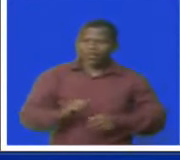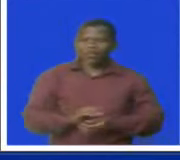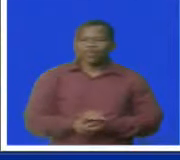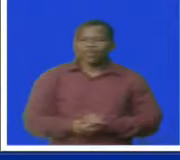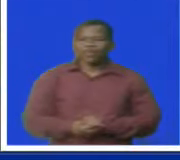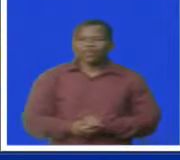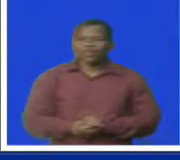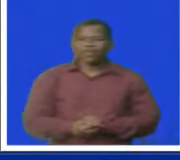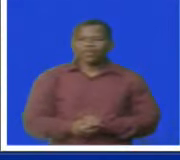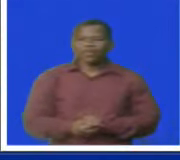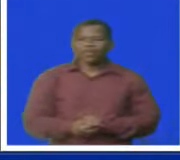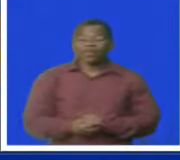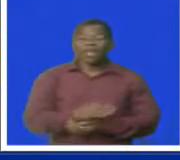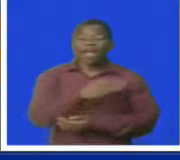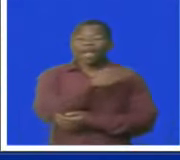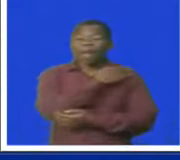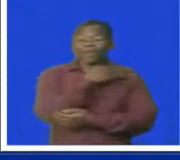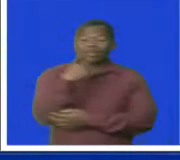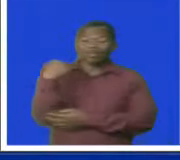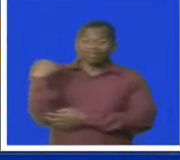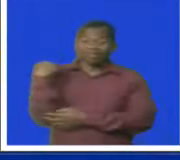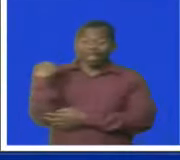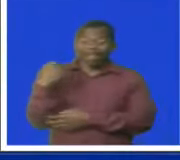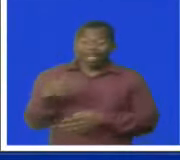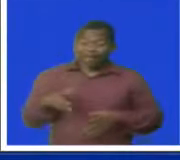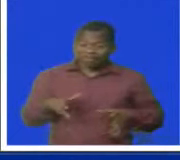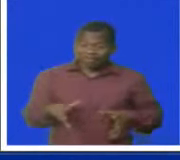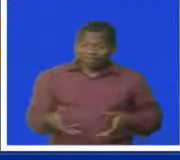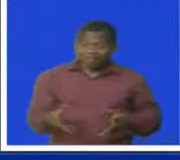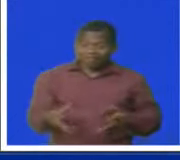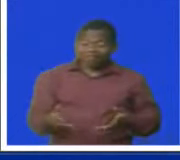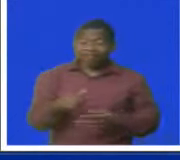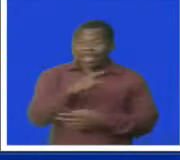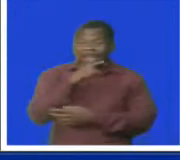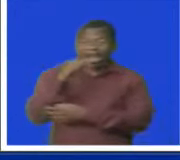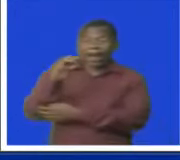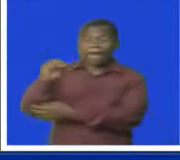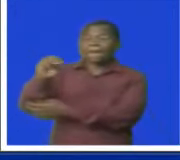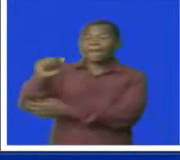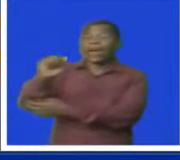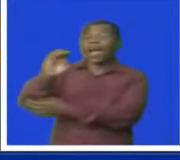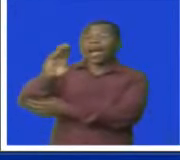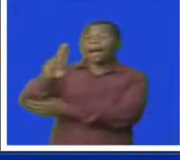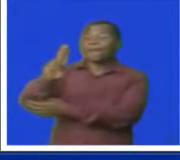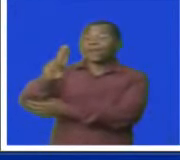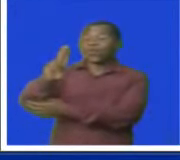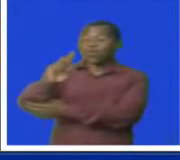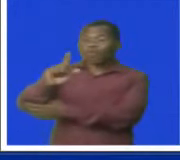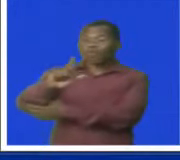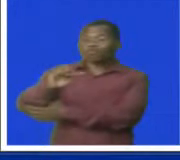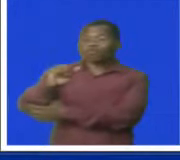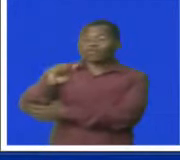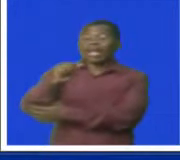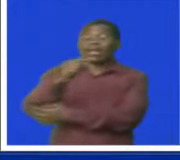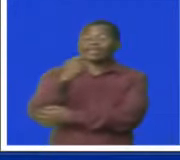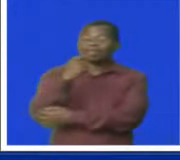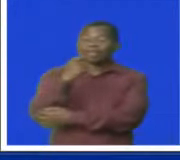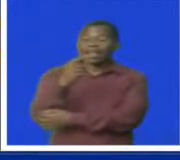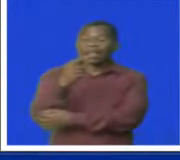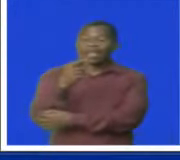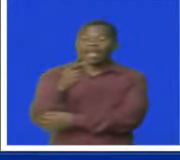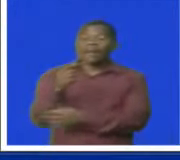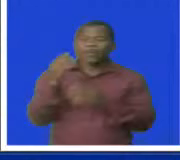Induna elitiko letekulima Jabulani Mabuza itsi uma sive semaSwati nebalimi bangabambana kulinywe live